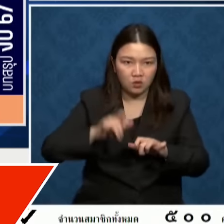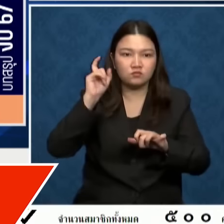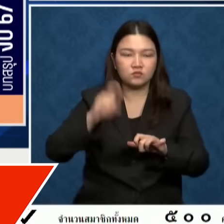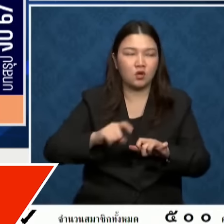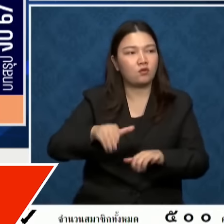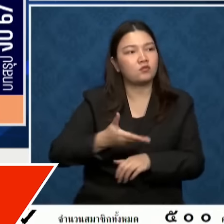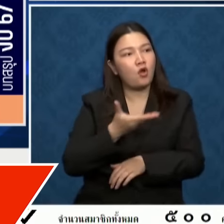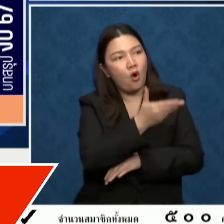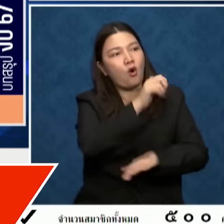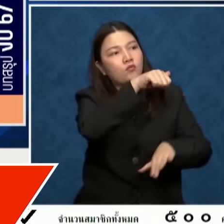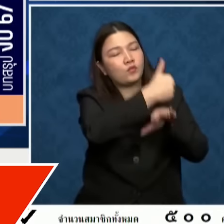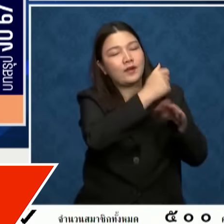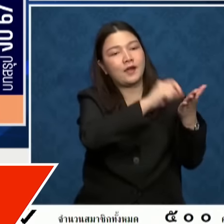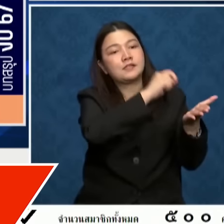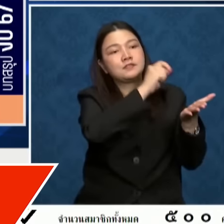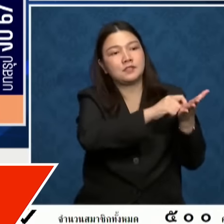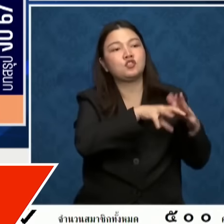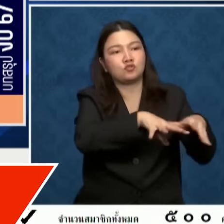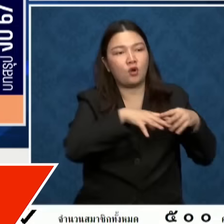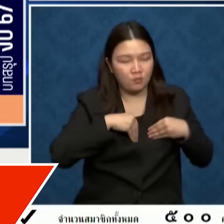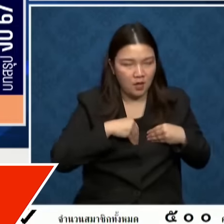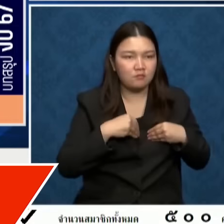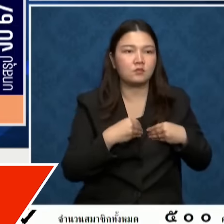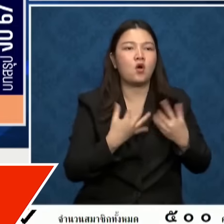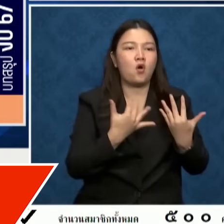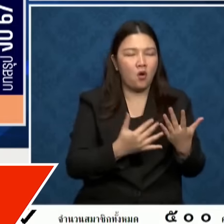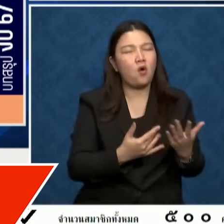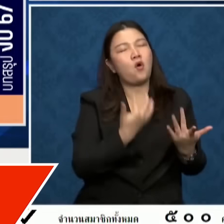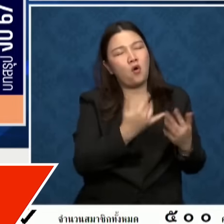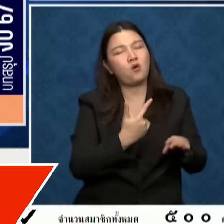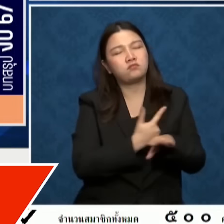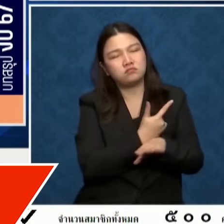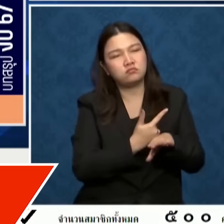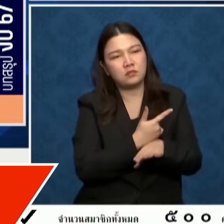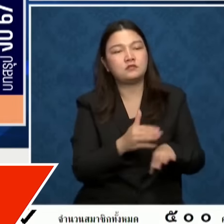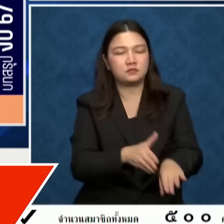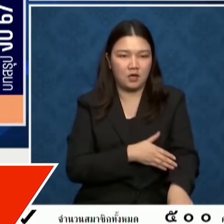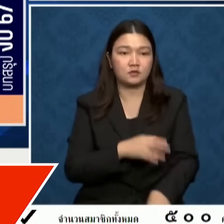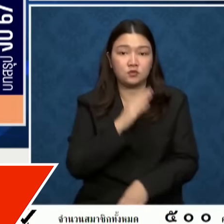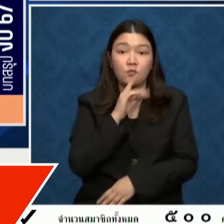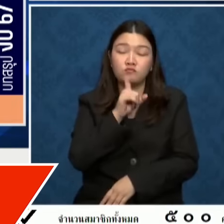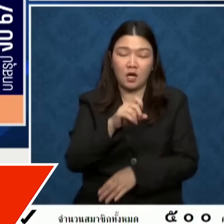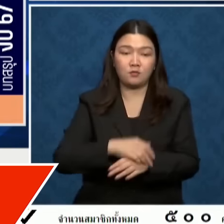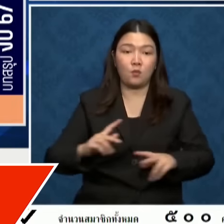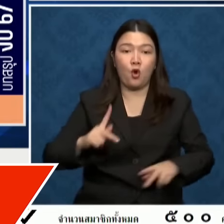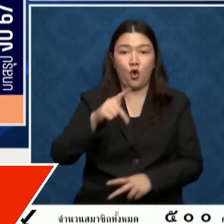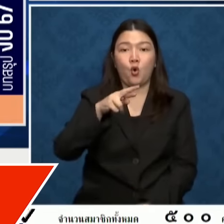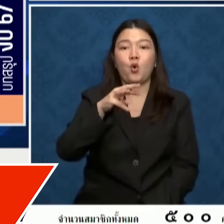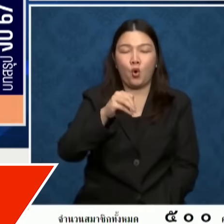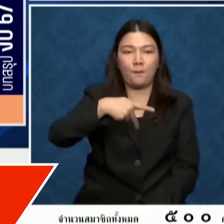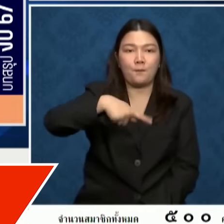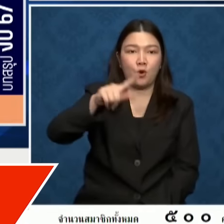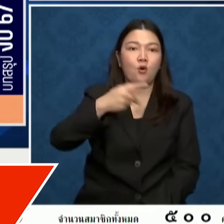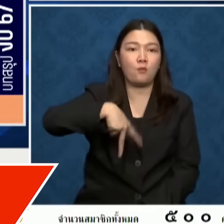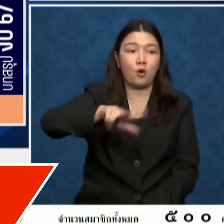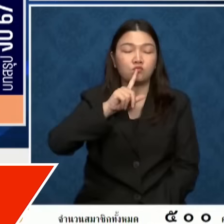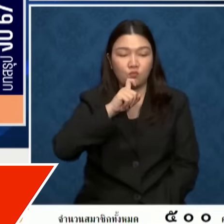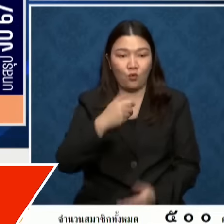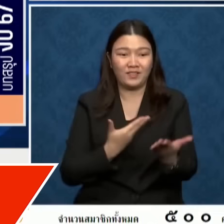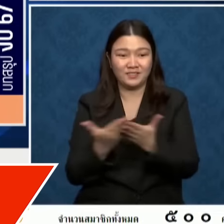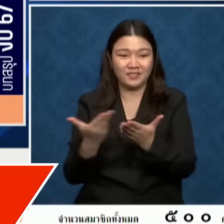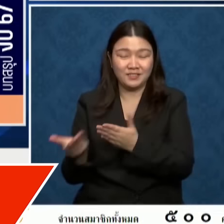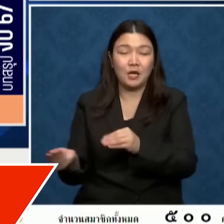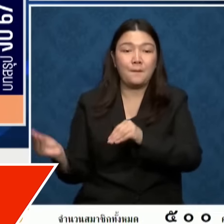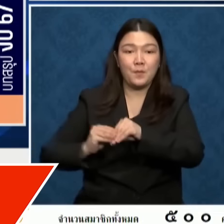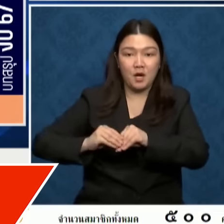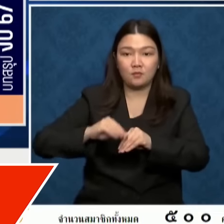อออนุญาต รอหนัสอสงการกว่าจะได้อนุมัตผมเลยถามกไปว่าถากลมป.พ.จะซ้ออีกร้อยยี่สิบคันก